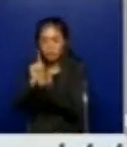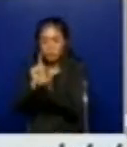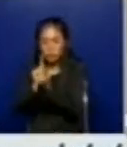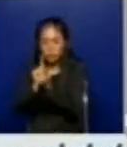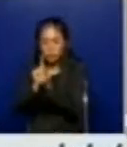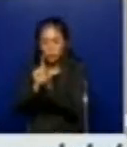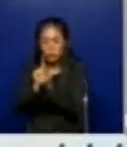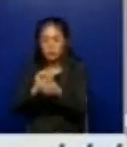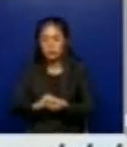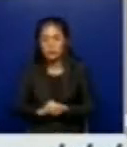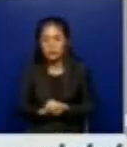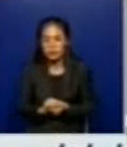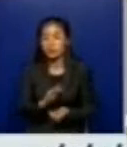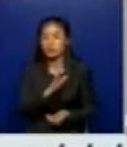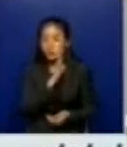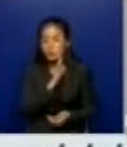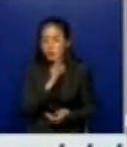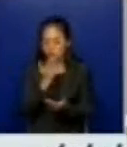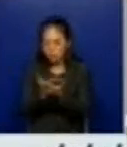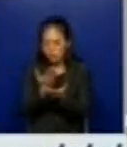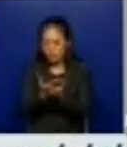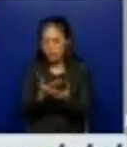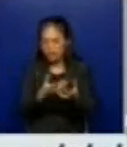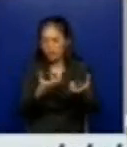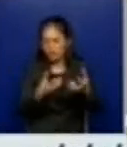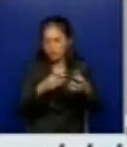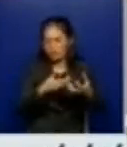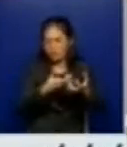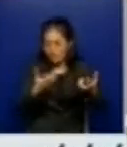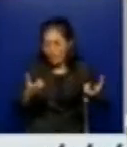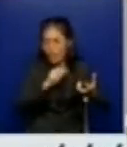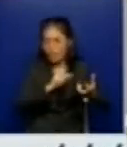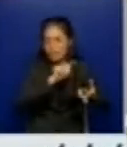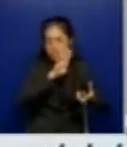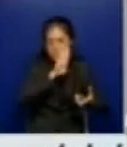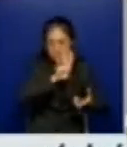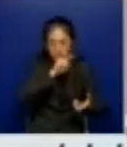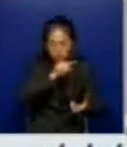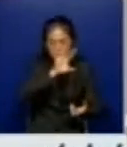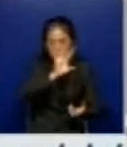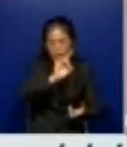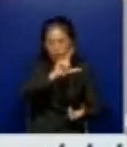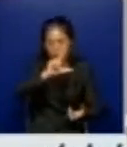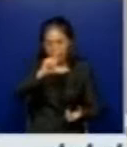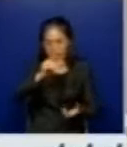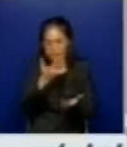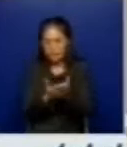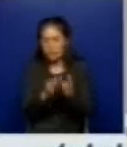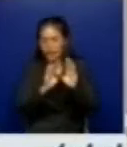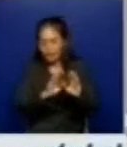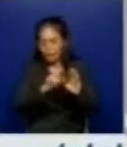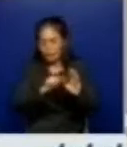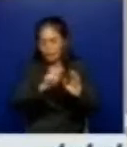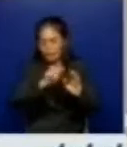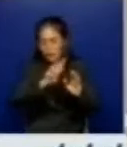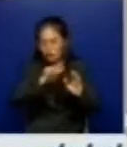ครับว่าในเมื่อเรามีเงินนอกประมาณอยู่ถึง 4.8 ล้านล้านนะครับและมีเงินสะสมอีก 2.4 ล้านล้านได้เนี่ย